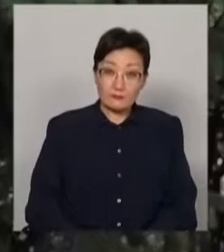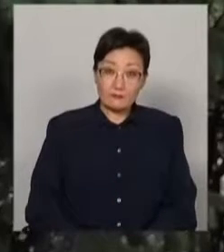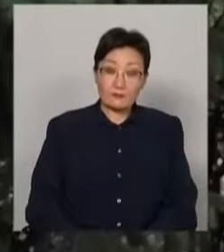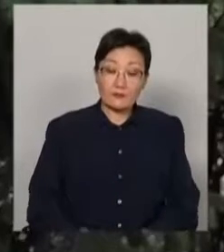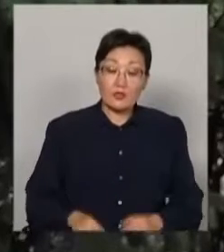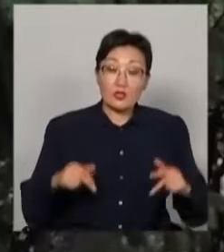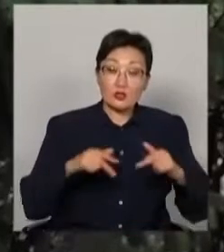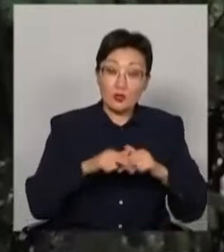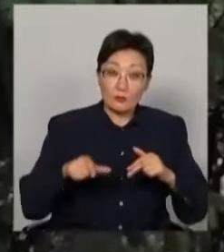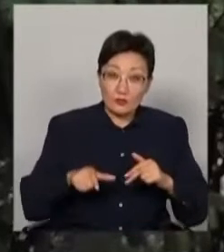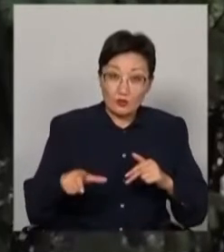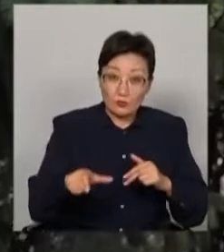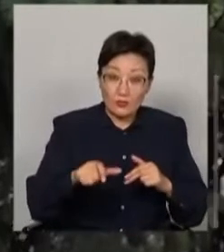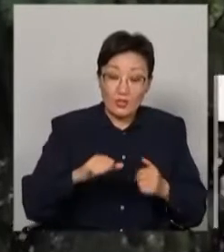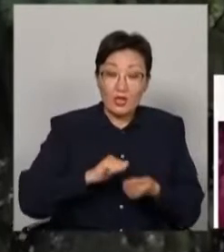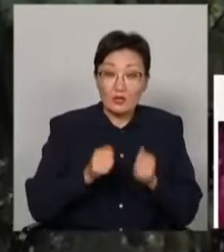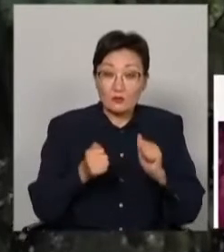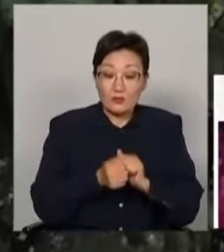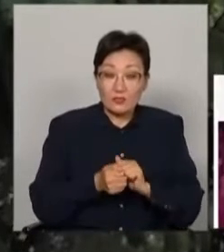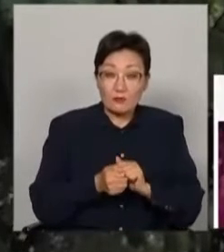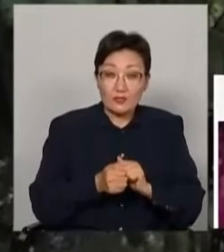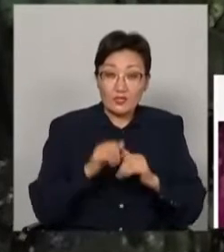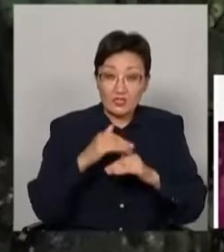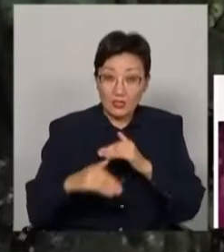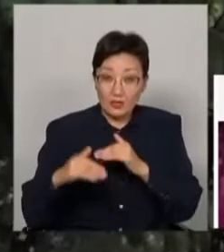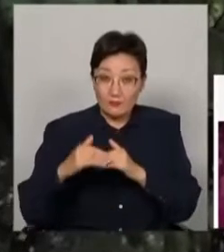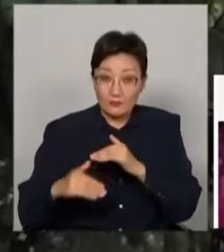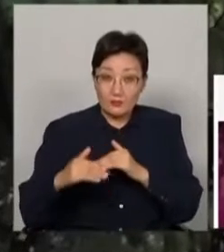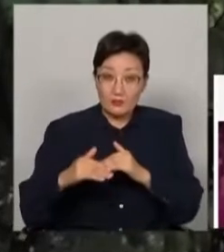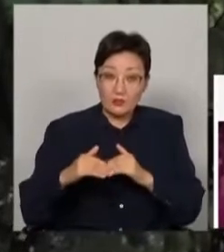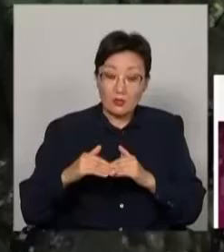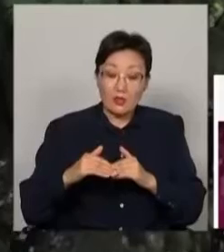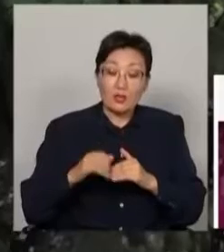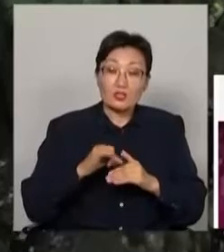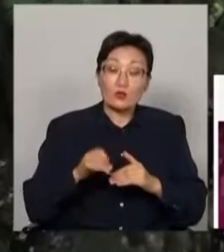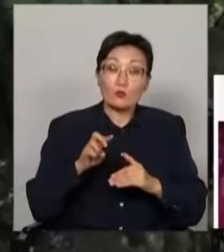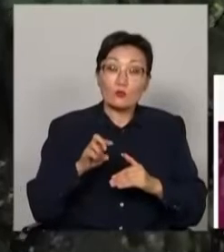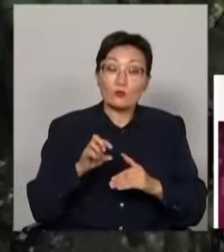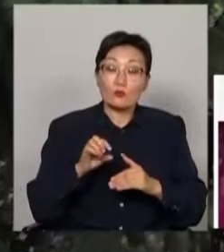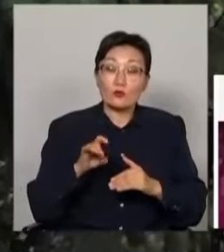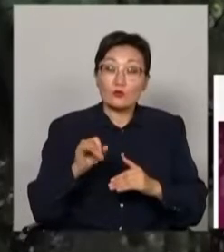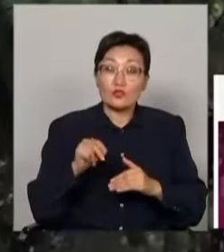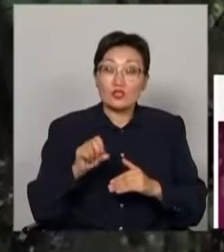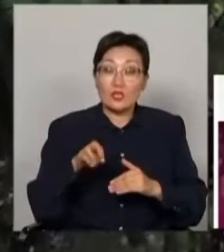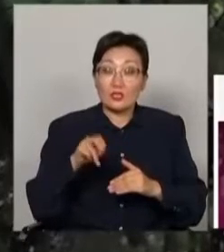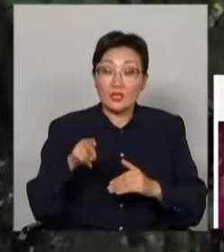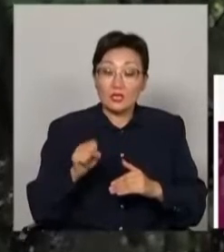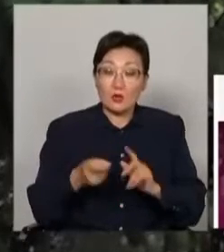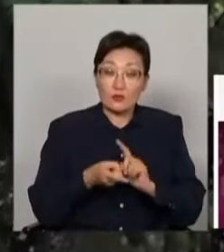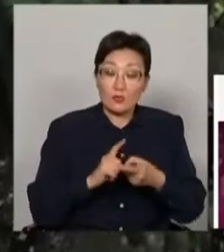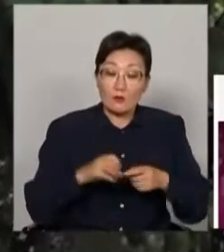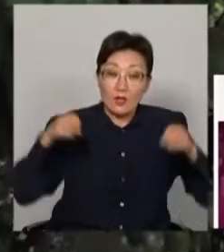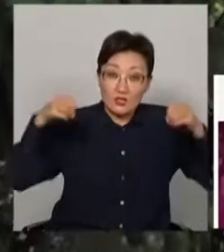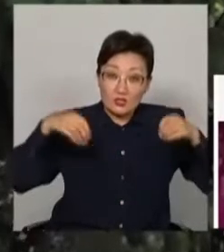Тротуар брусчатка саламыз, брусчаткалар тауыстырамыз. Және де өзінің осы тұрған жарық шамдар